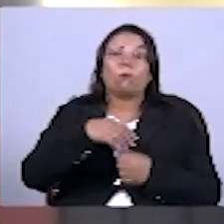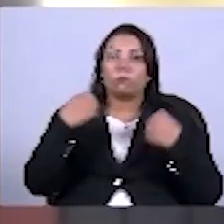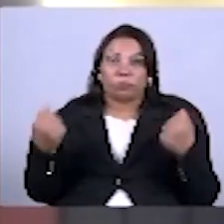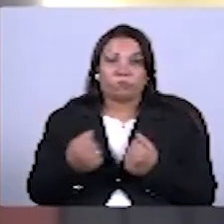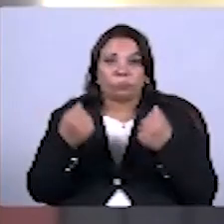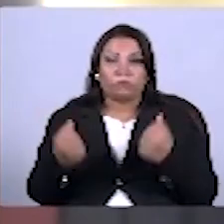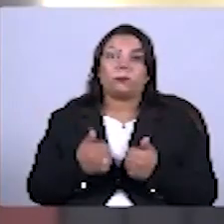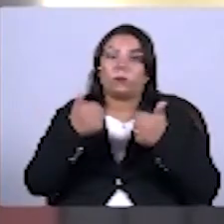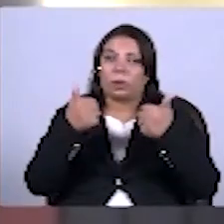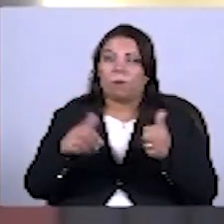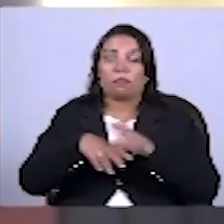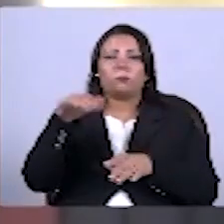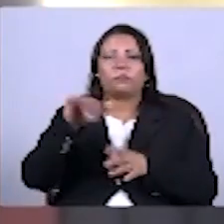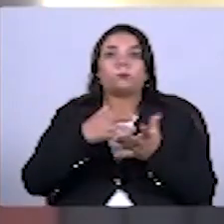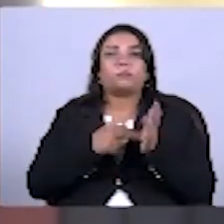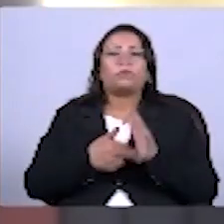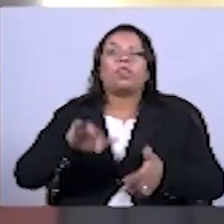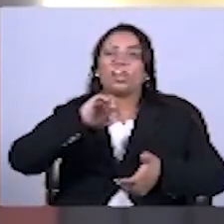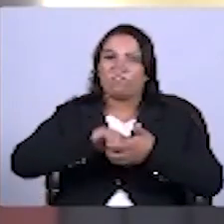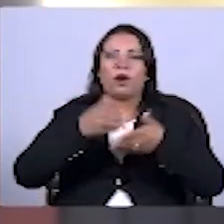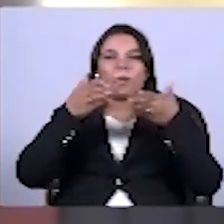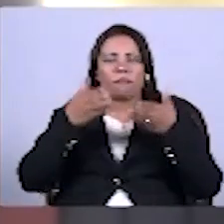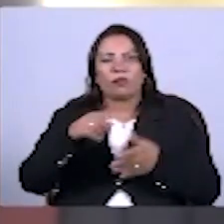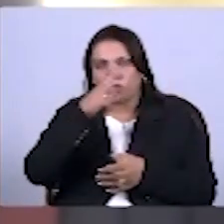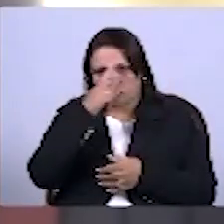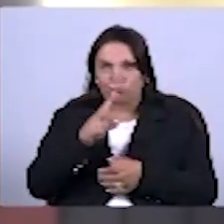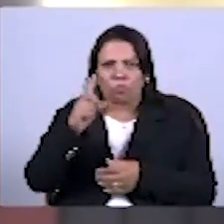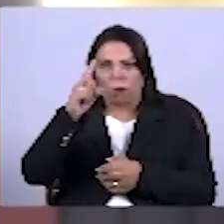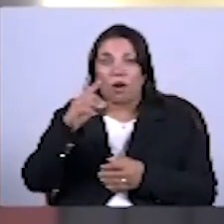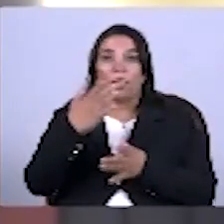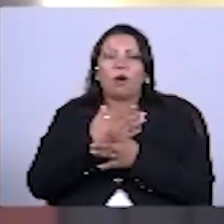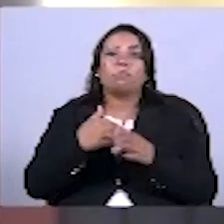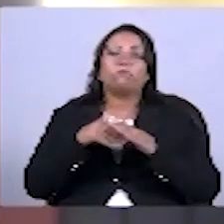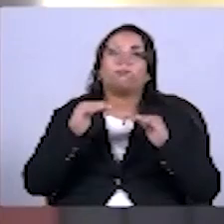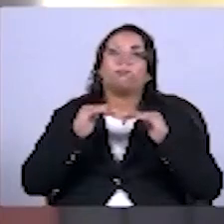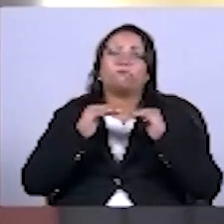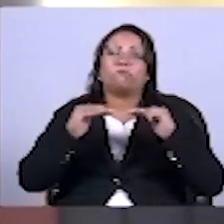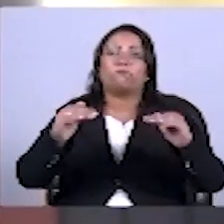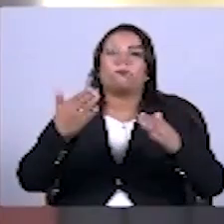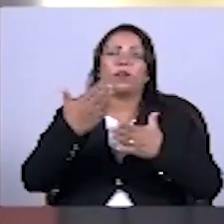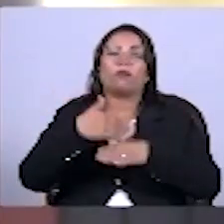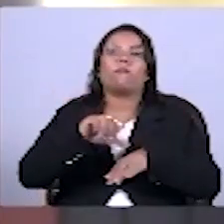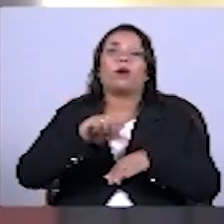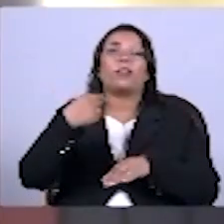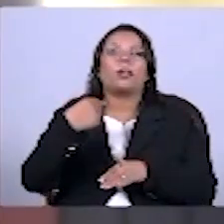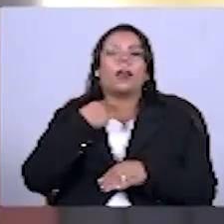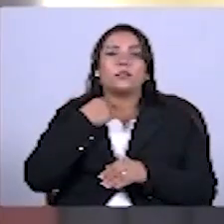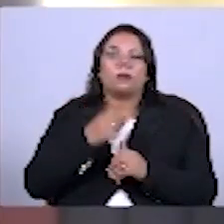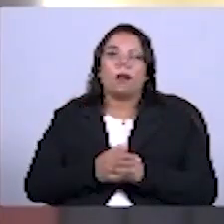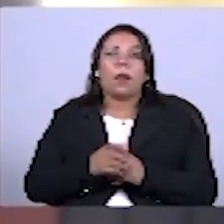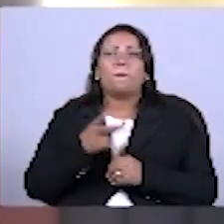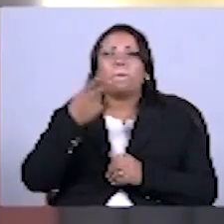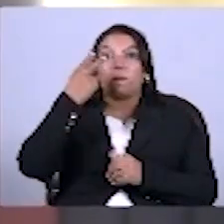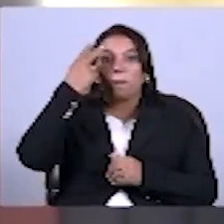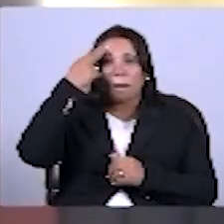التي ترمي الى الوصول الى اتفاق لتسويه الاوضاع في غزه